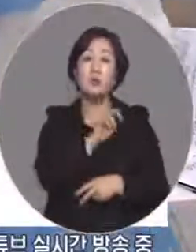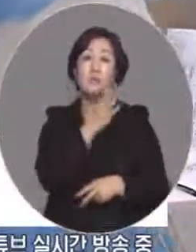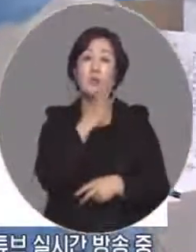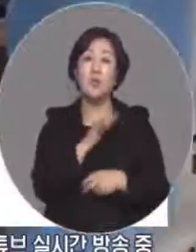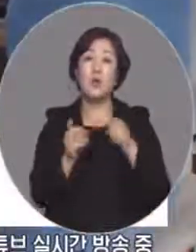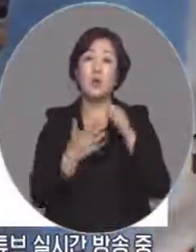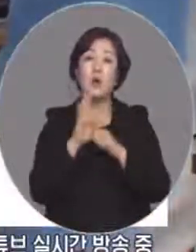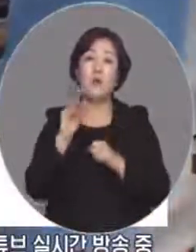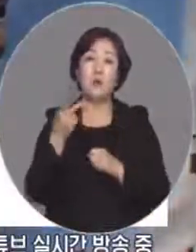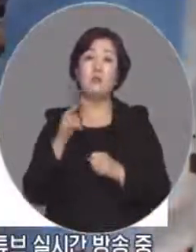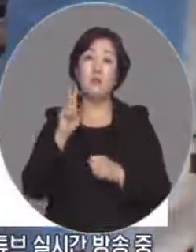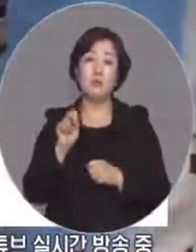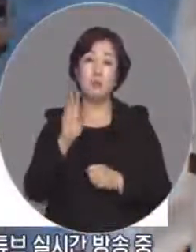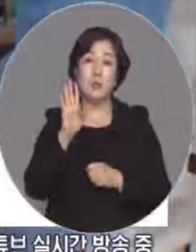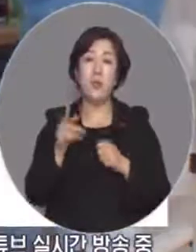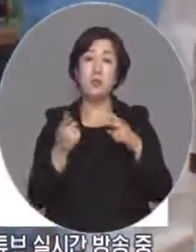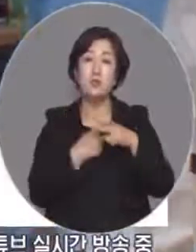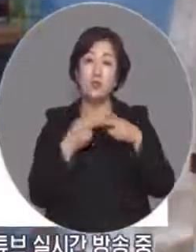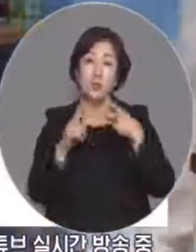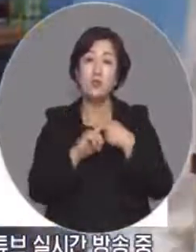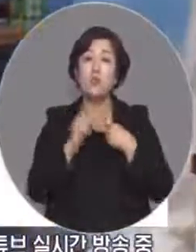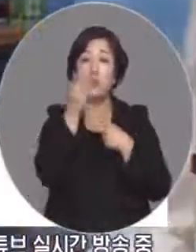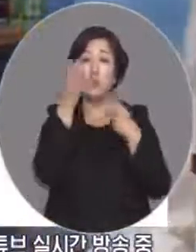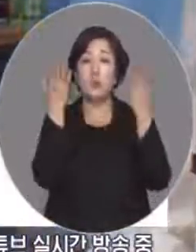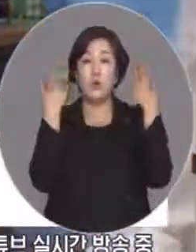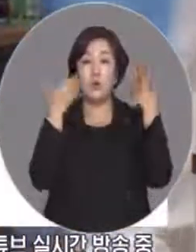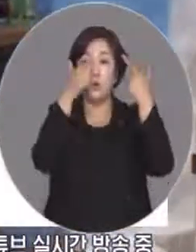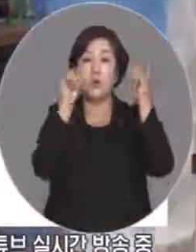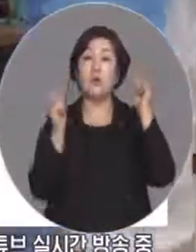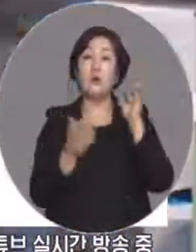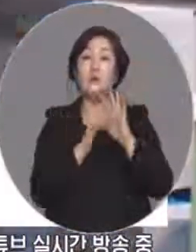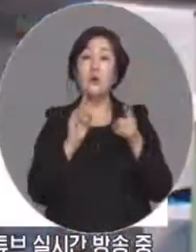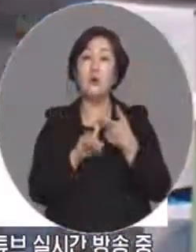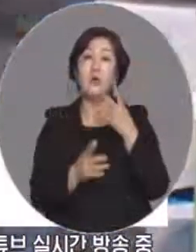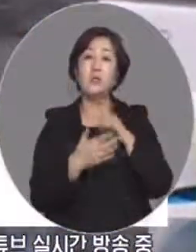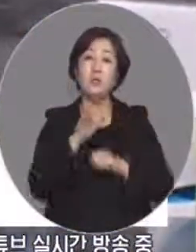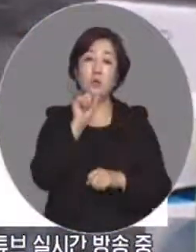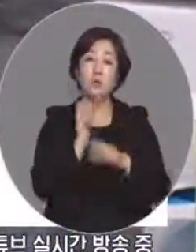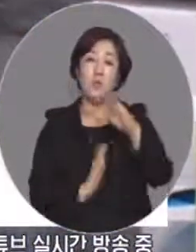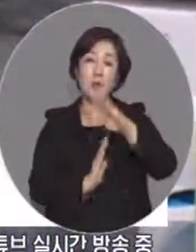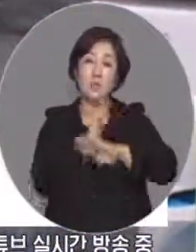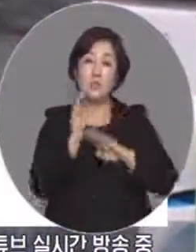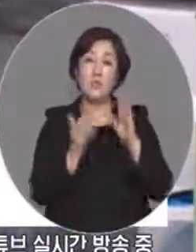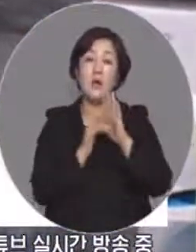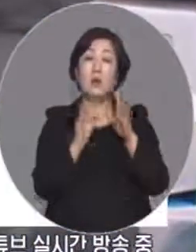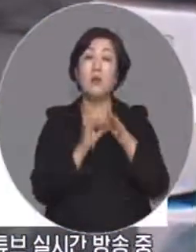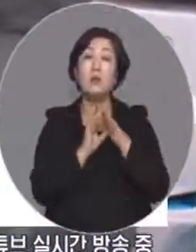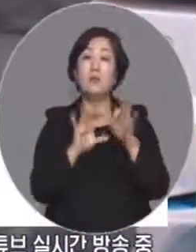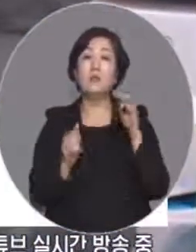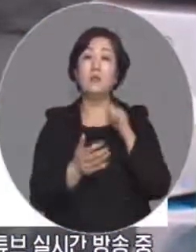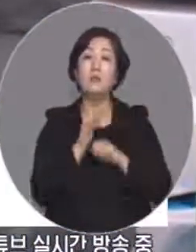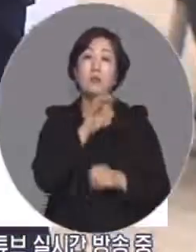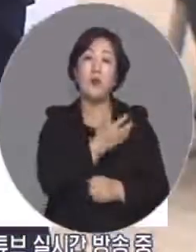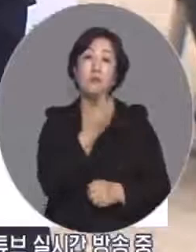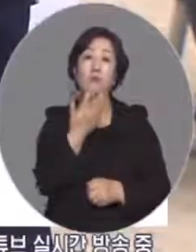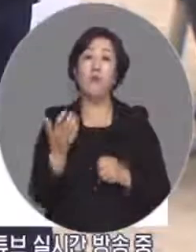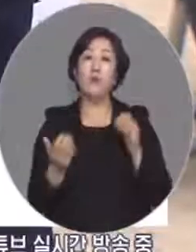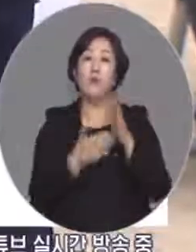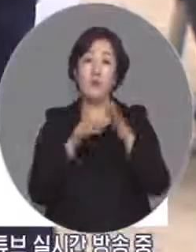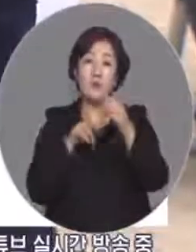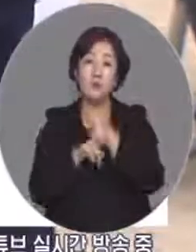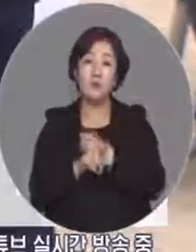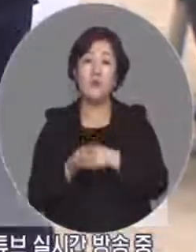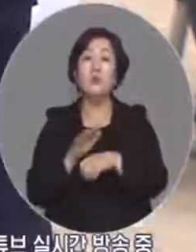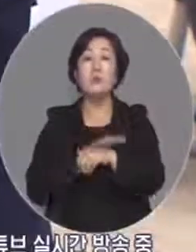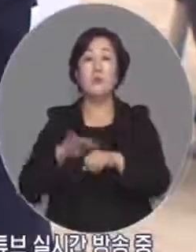마이스터고 20명 등 지역 초중고 대학 6곳에서 관련 확진자가 50명 이상 나왔지만 각 경로의 감염 원인은